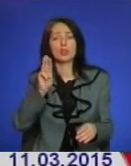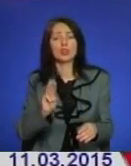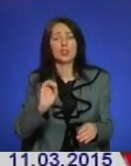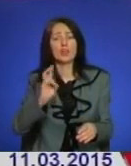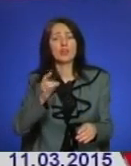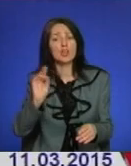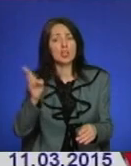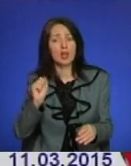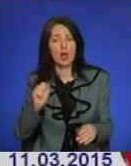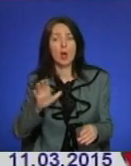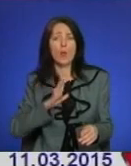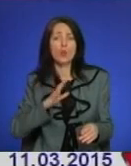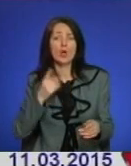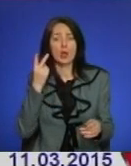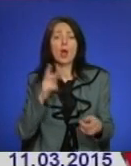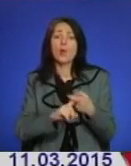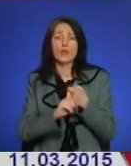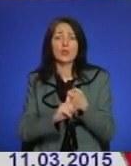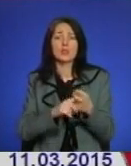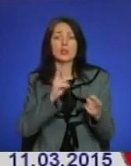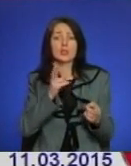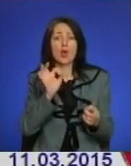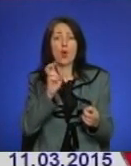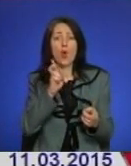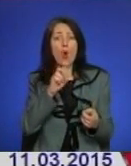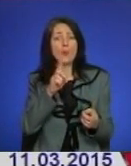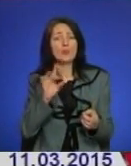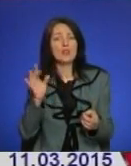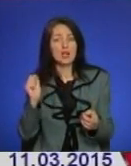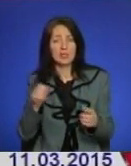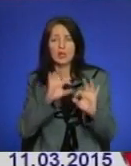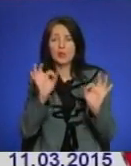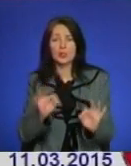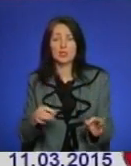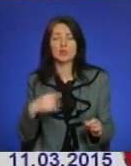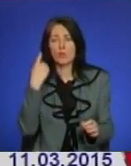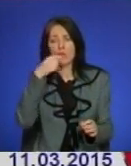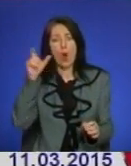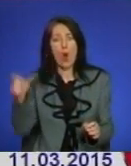нерозривно пов'язана з кобзарським мистецтвом. Образ кобзаря